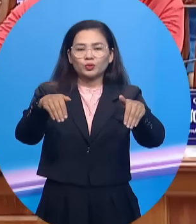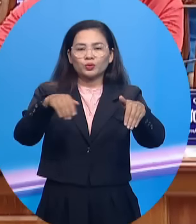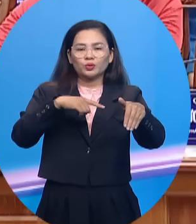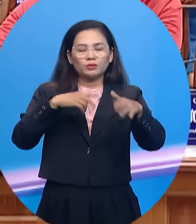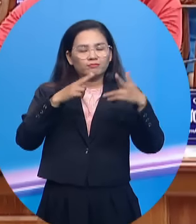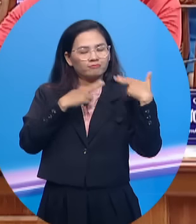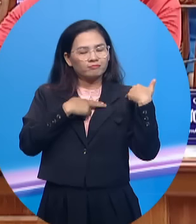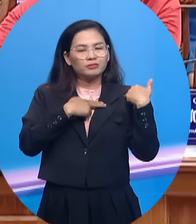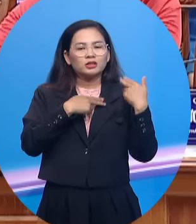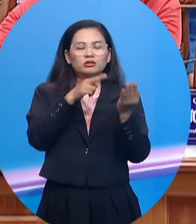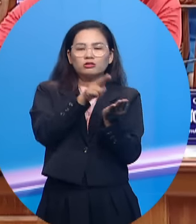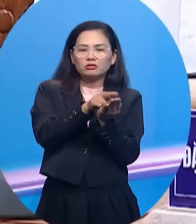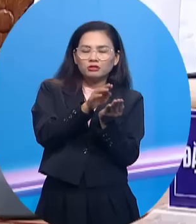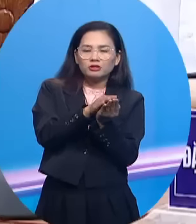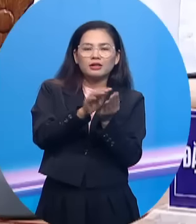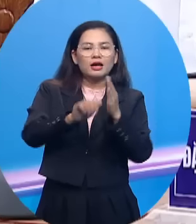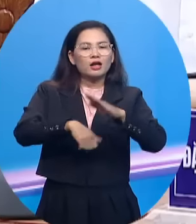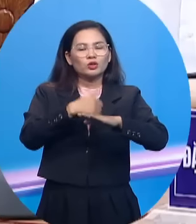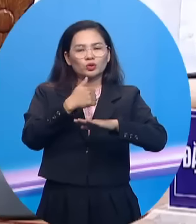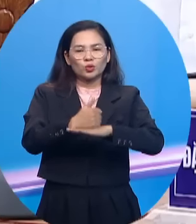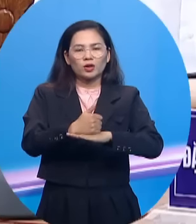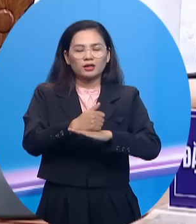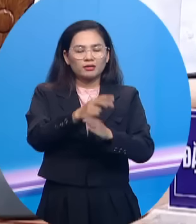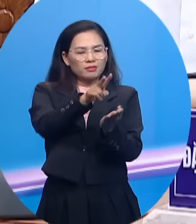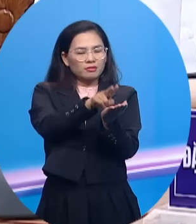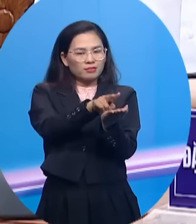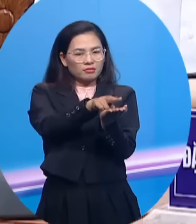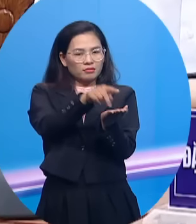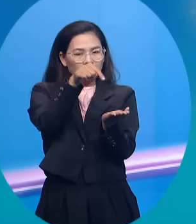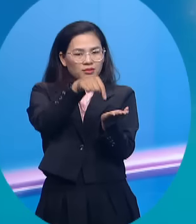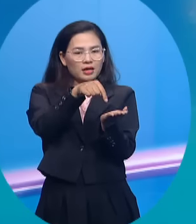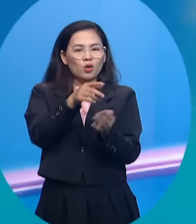nhiệm vụ giữ gìn lâu dài, an toàn tuyệt đối thi hài Bác.